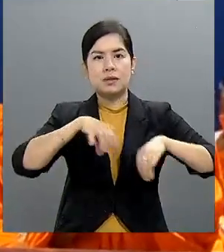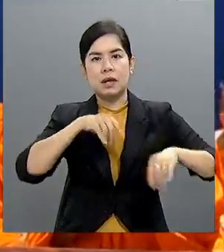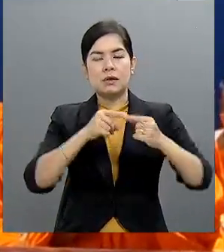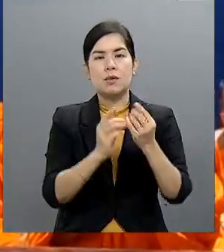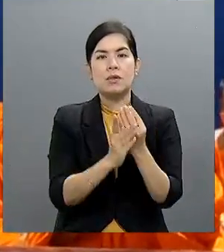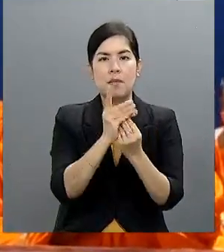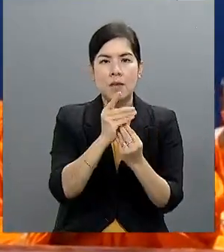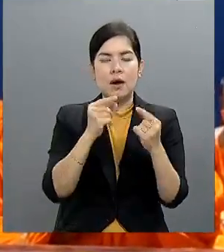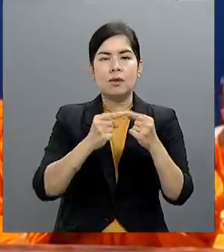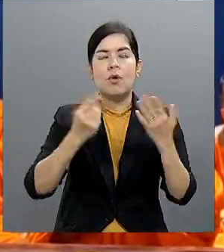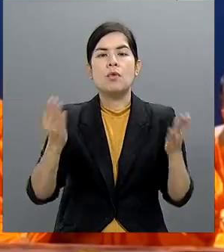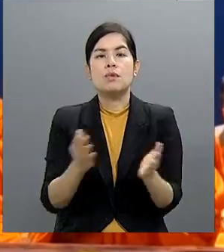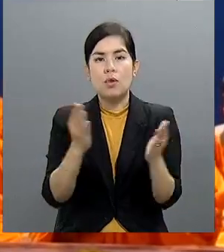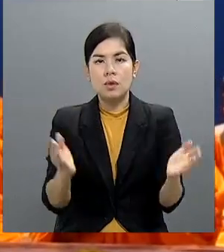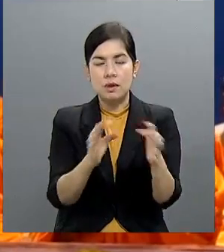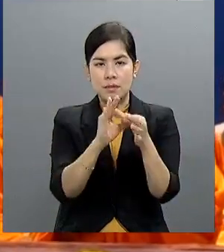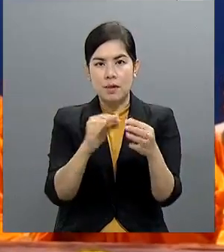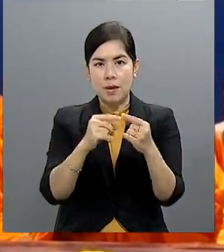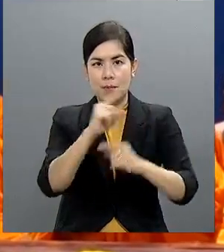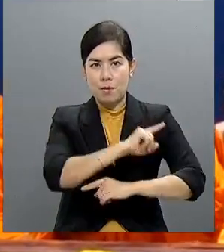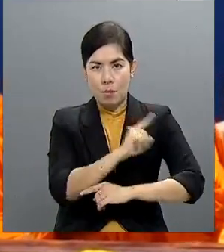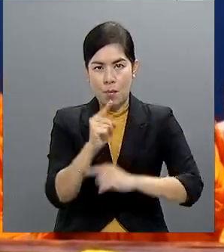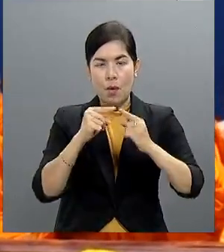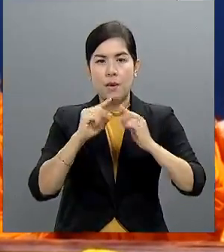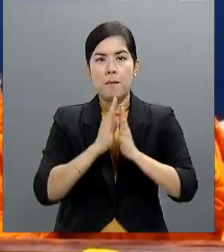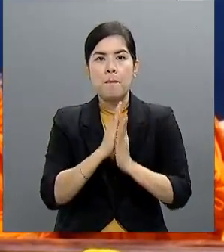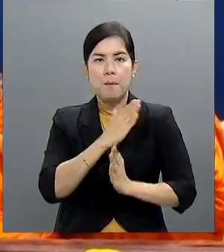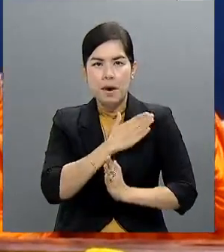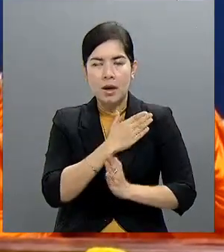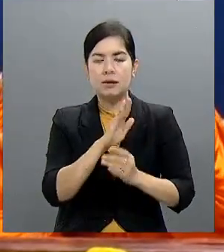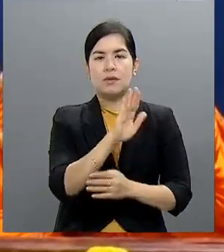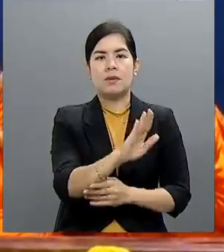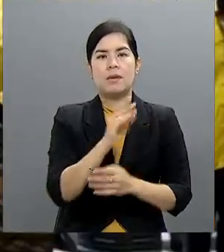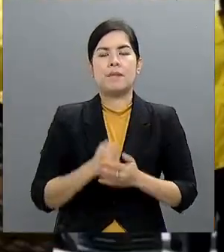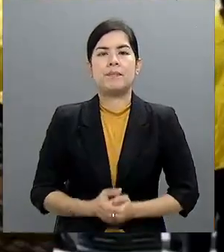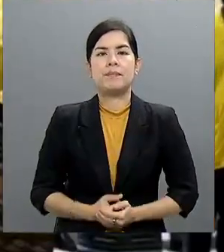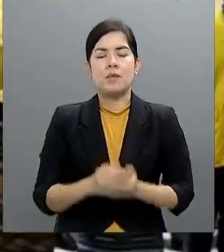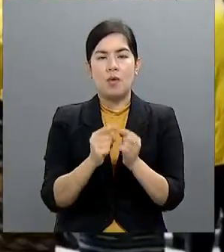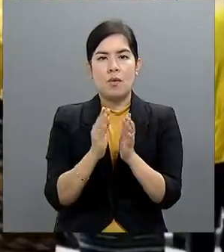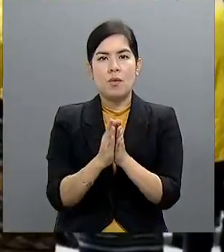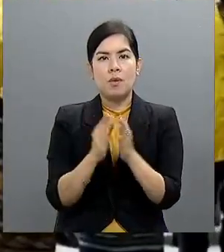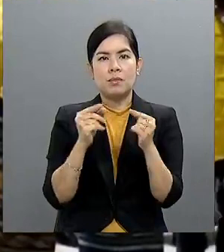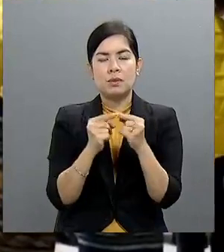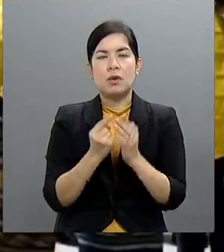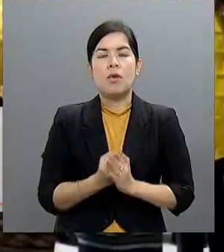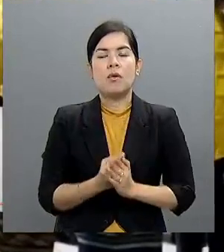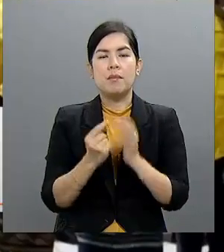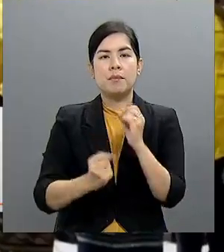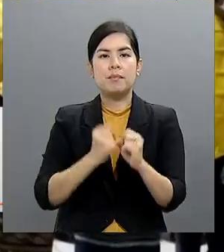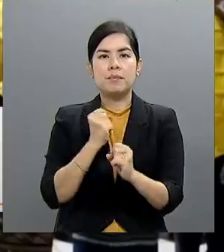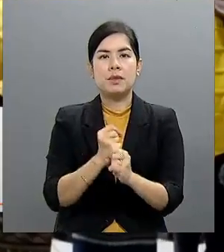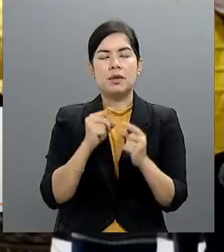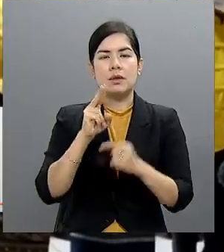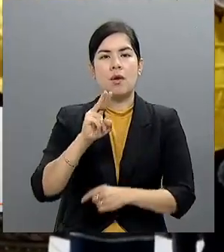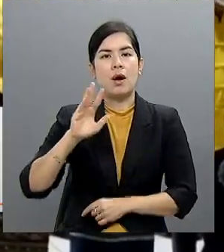าเนื่องในวันเทศกาลวันอาสาฬหบูชาและวันเข้าพรรษาประจำปี2563โด